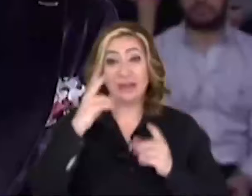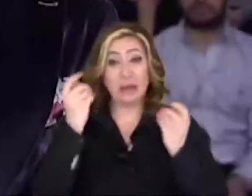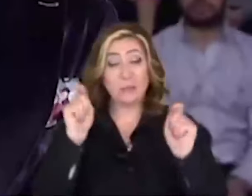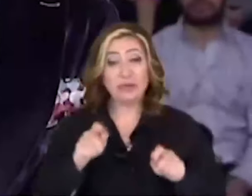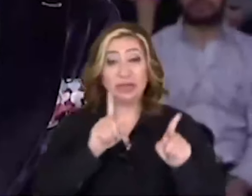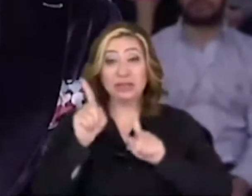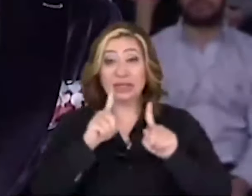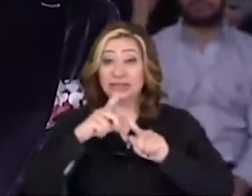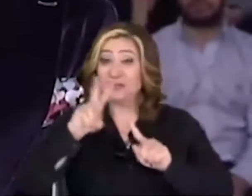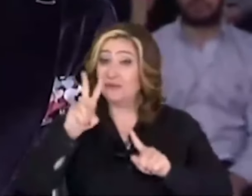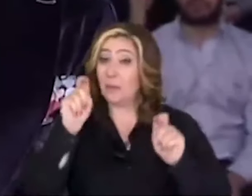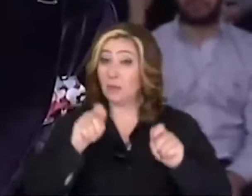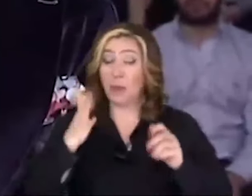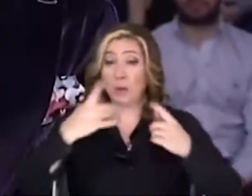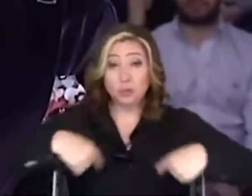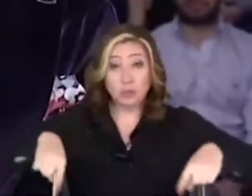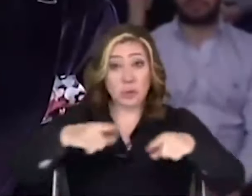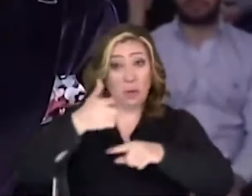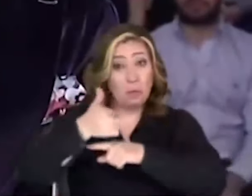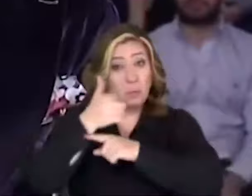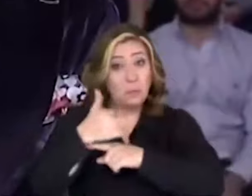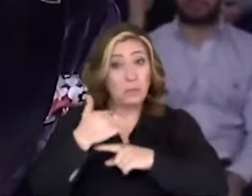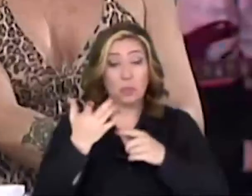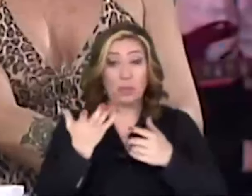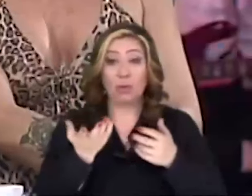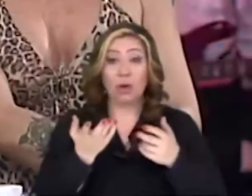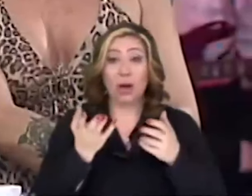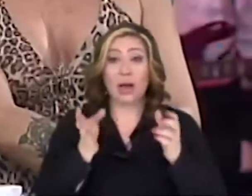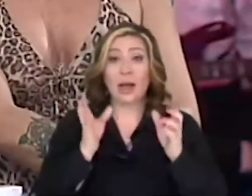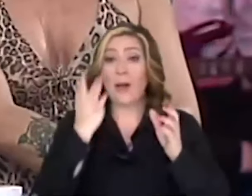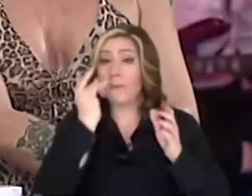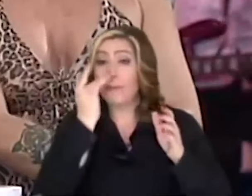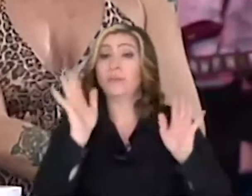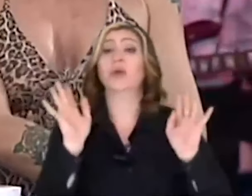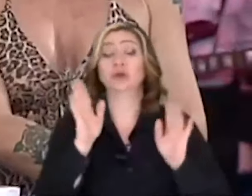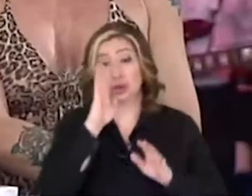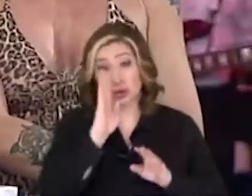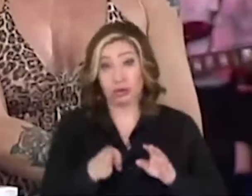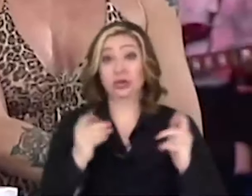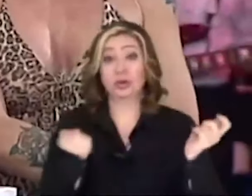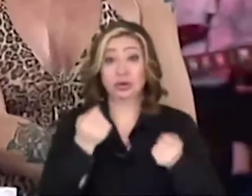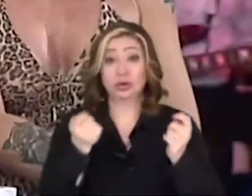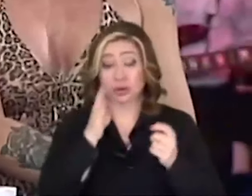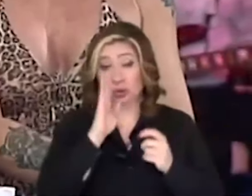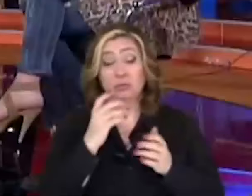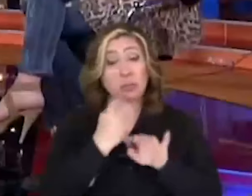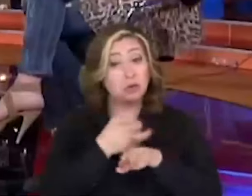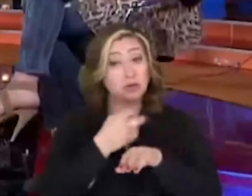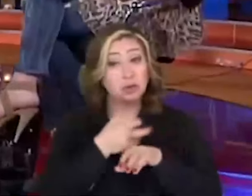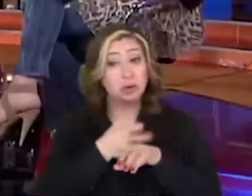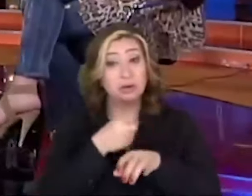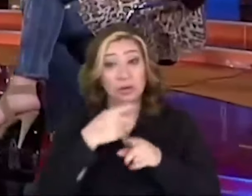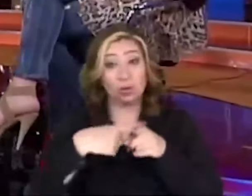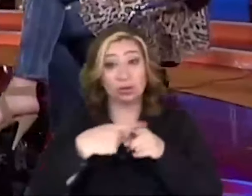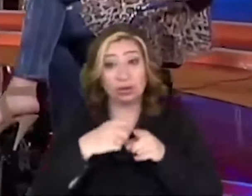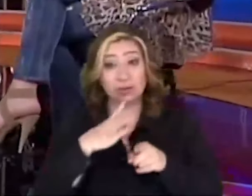Yapmışsınız bir internet televizyonu, bayağı böyle stüdyolarda falan çekiyorsunuz, böyle şey değil, kaplamadan bir şey değil yani. Yok, ciddi değil. Bir şey yapmışsınız. Evet. Yok değil. Maşallah. Seni